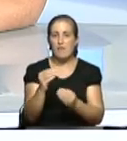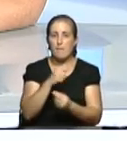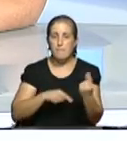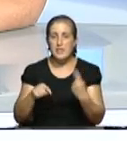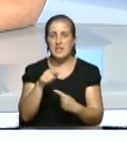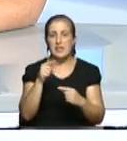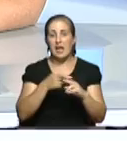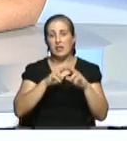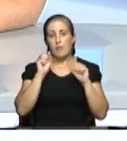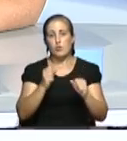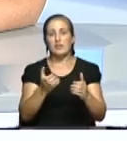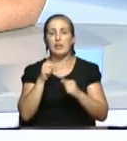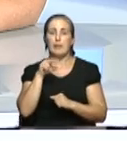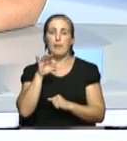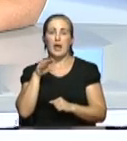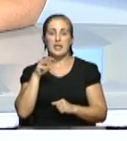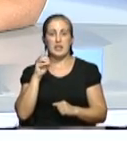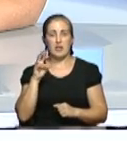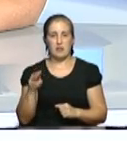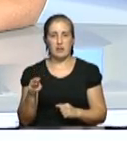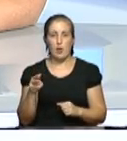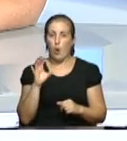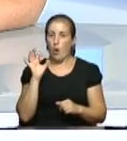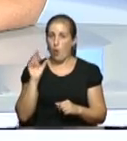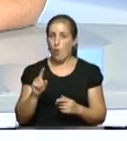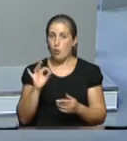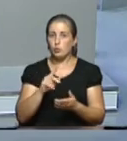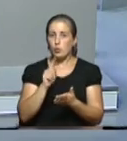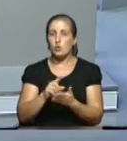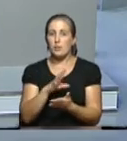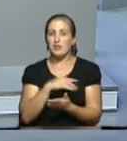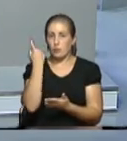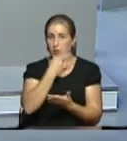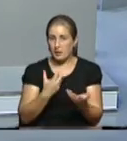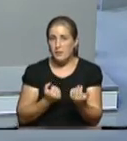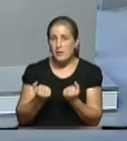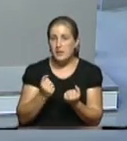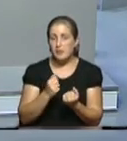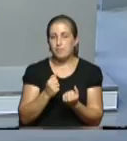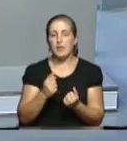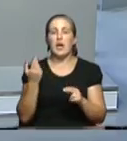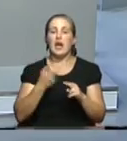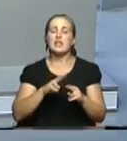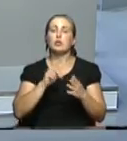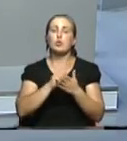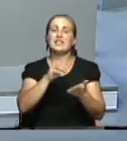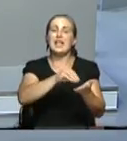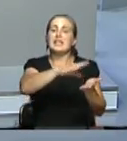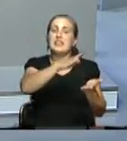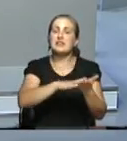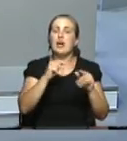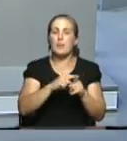это можно взять патент есть он должен быть зеленым предпринимать значит это зарегистрироваться индивидуальным